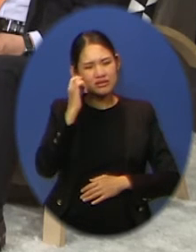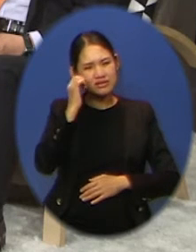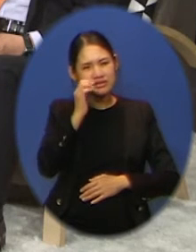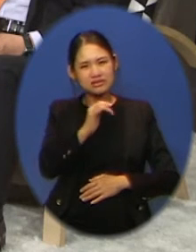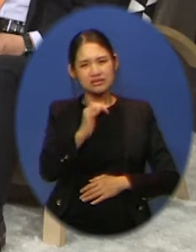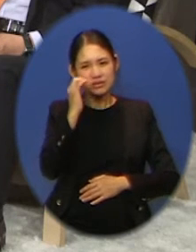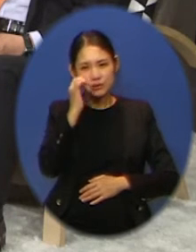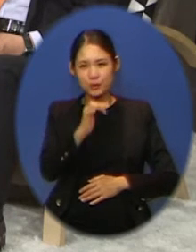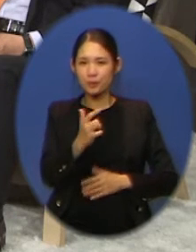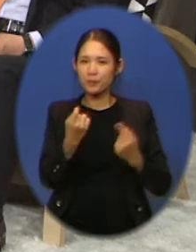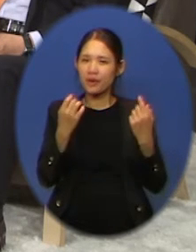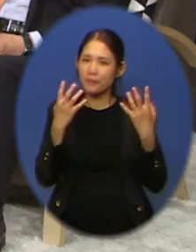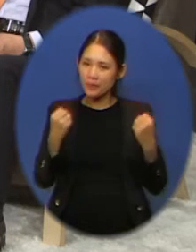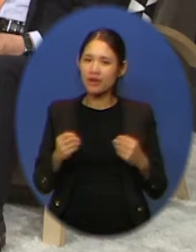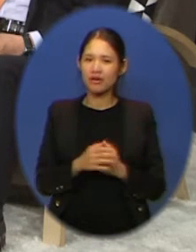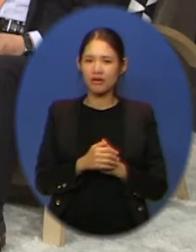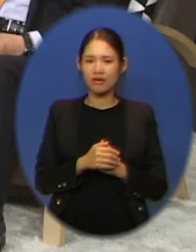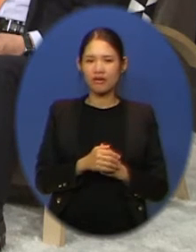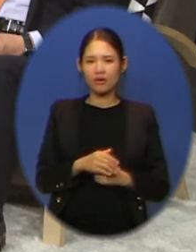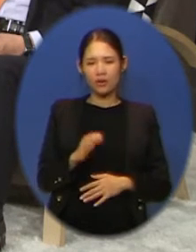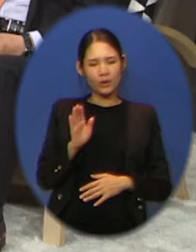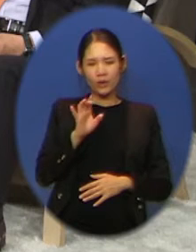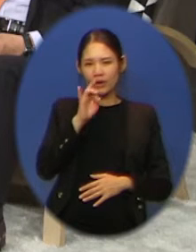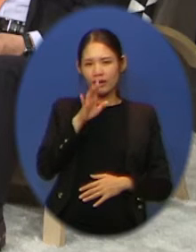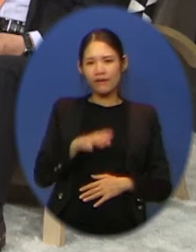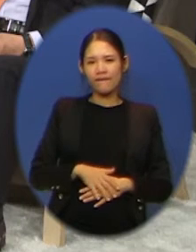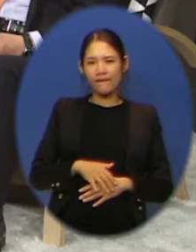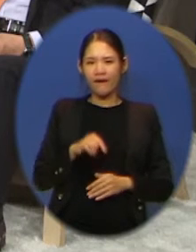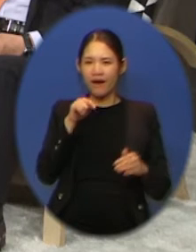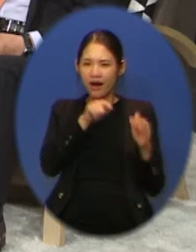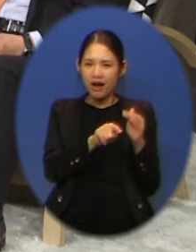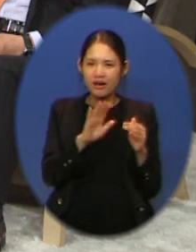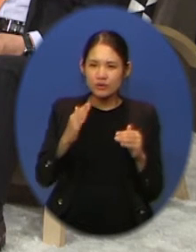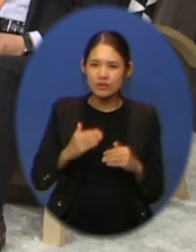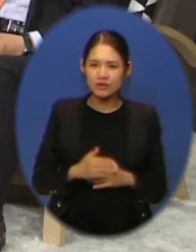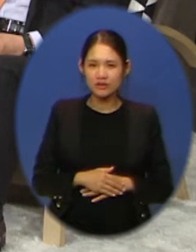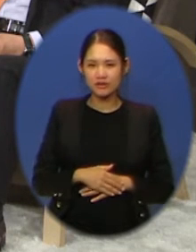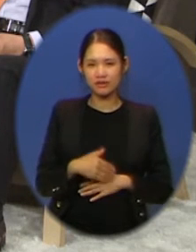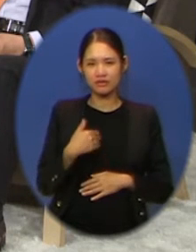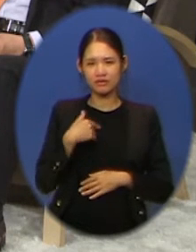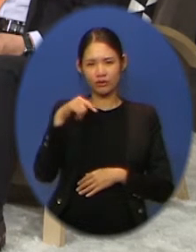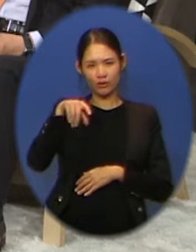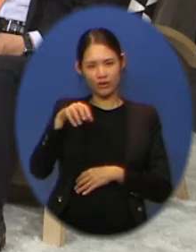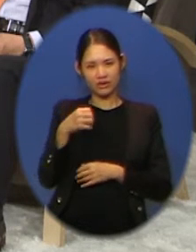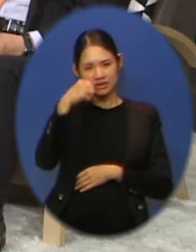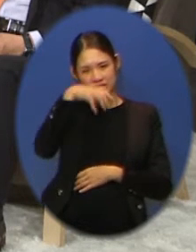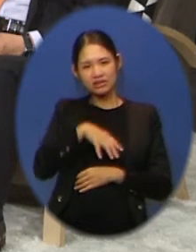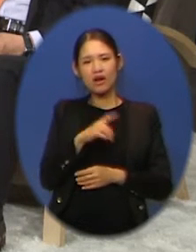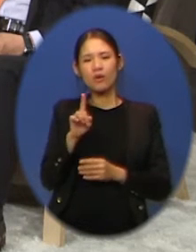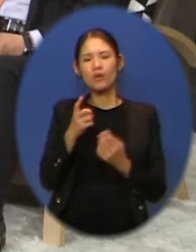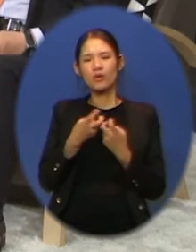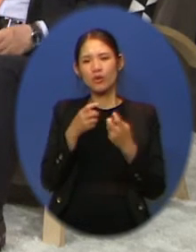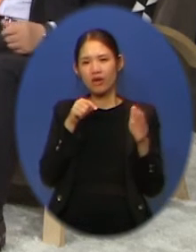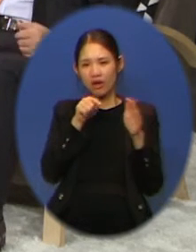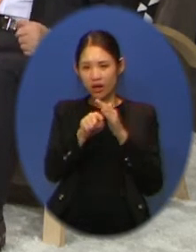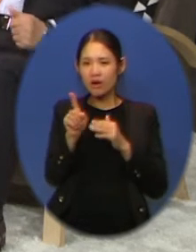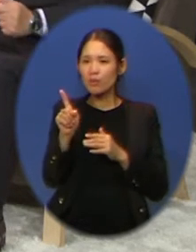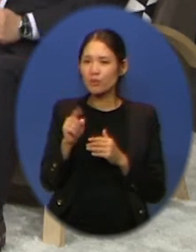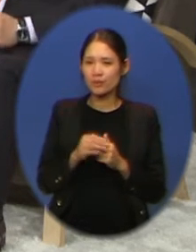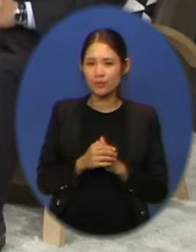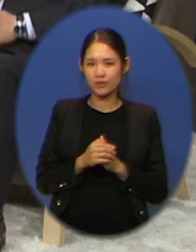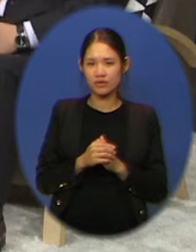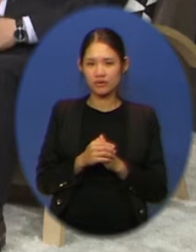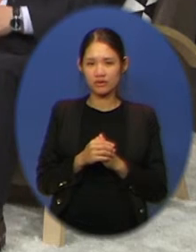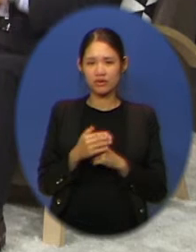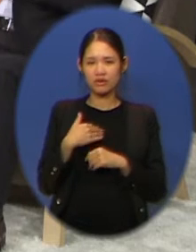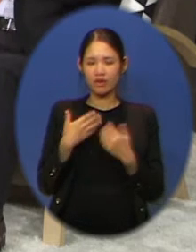나갔다. 이거 뭐 가든가 말든가 이게 뭐냐. 여기까지 왔는데 어떻게 합니까 또. 자 여기서 뭘